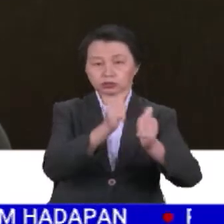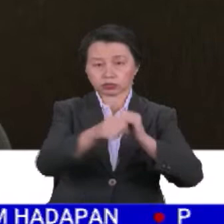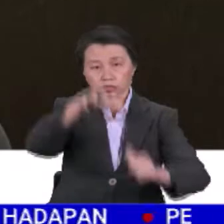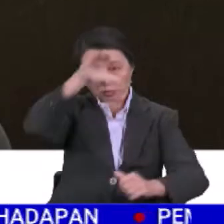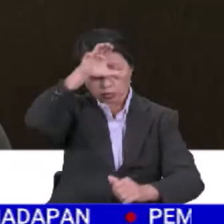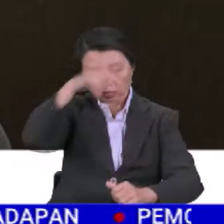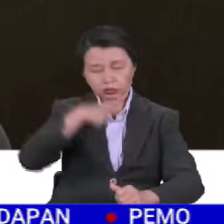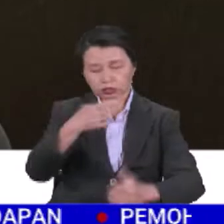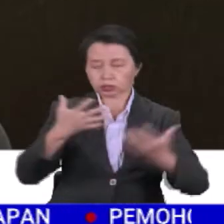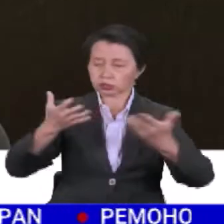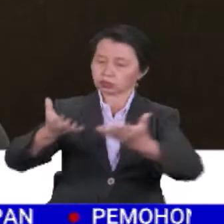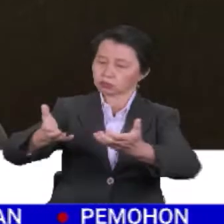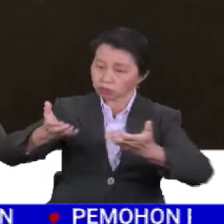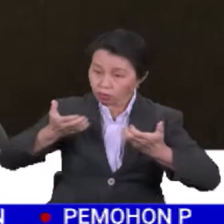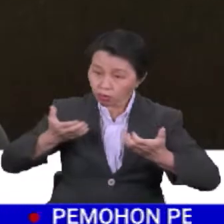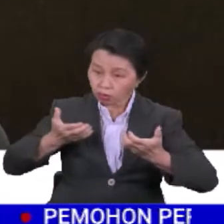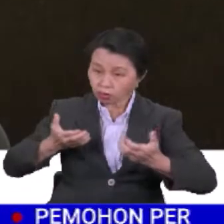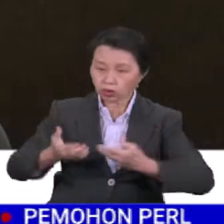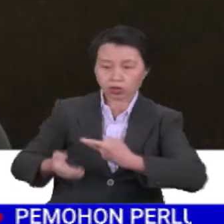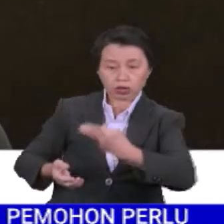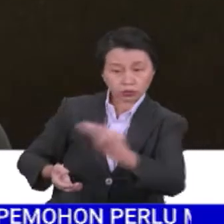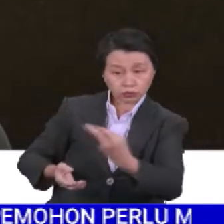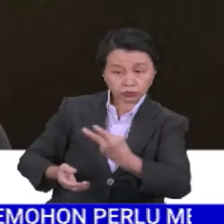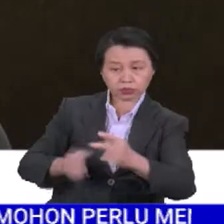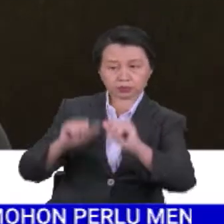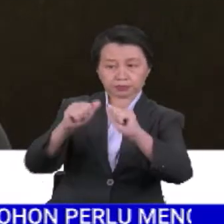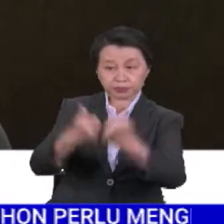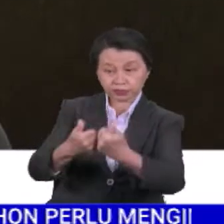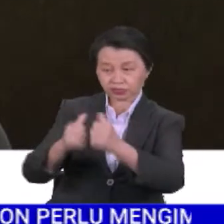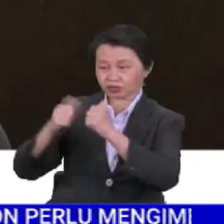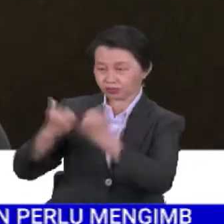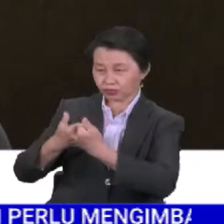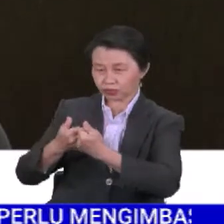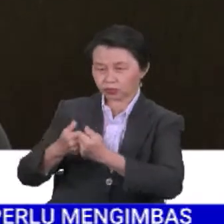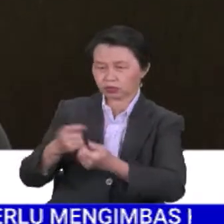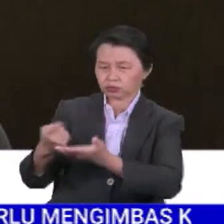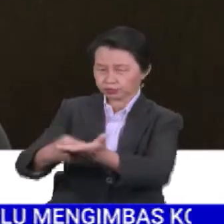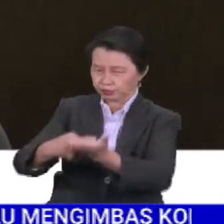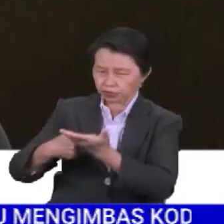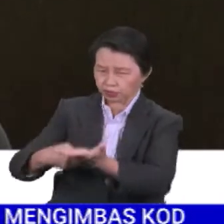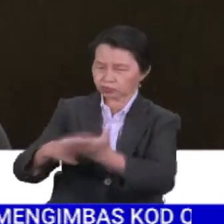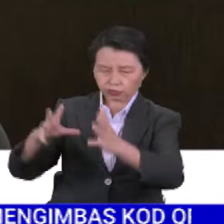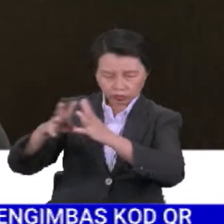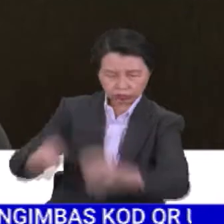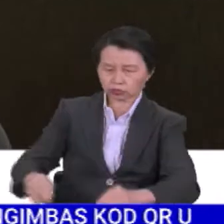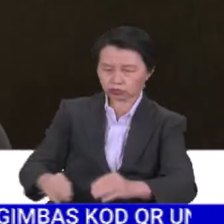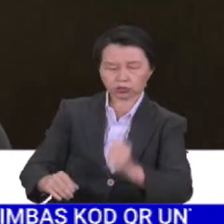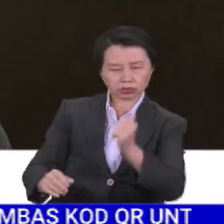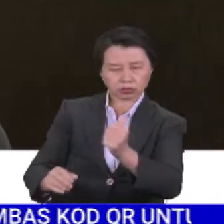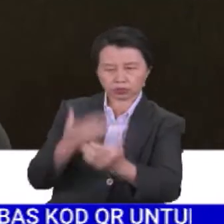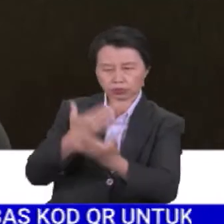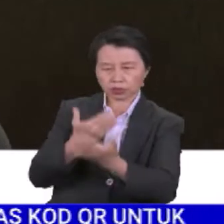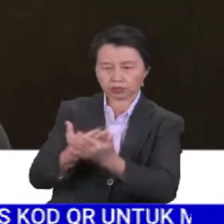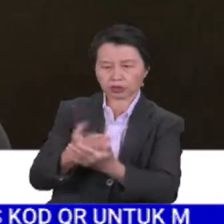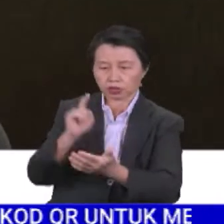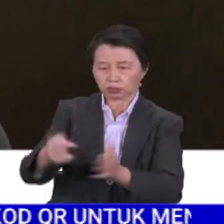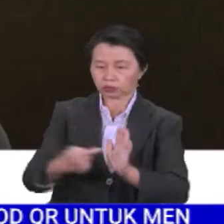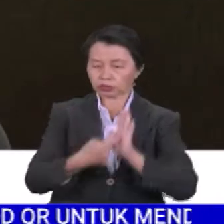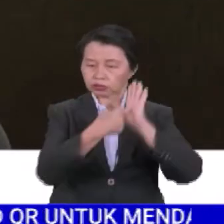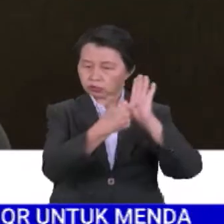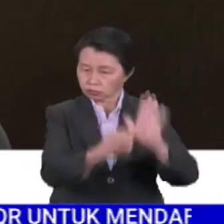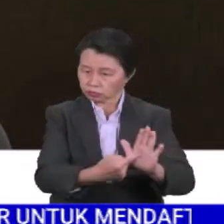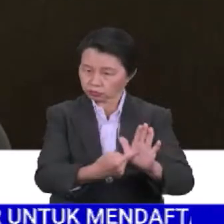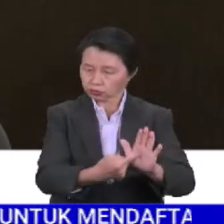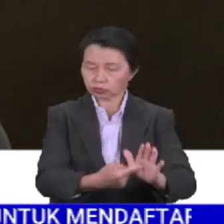this way One untuk ke-22 PH ini mencari Jalan Penyelesaian dan seterusnya dapat menengahkan